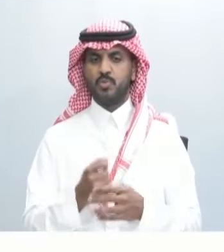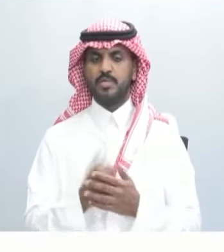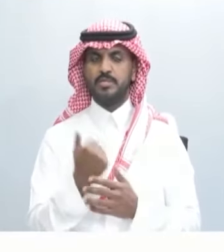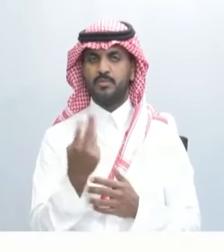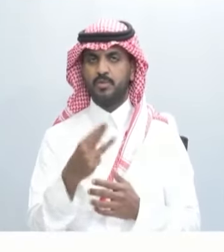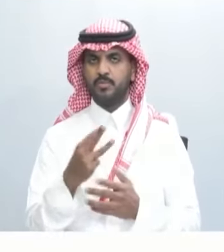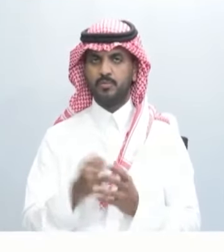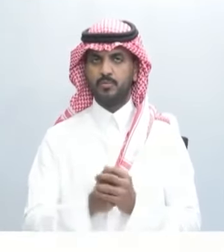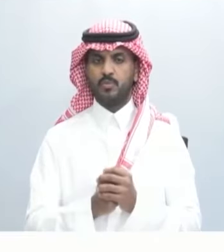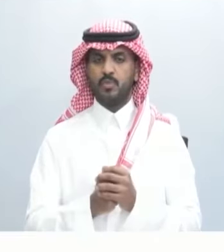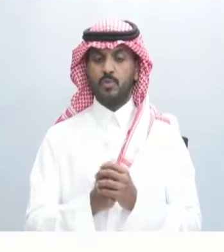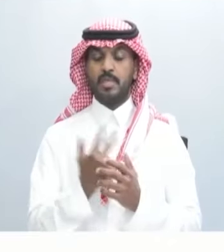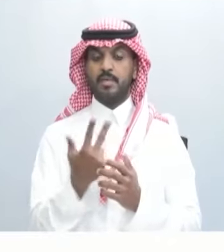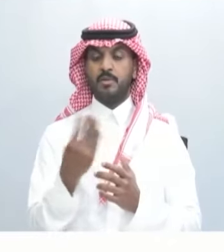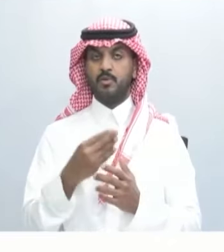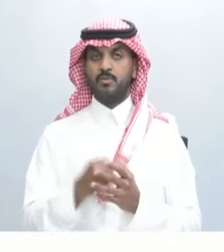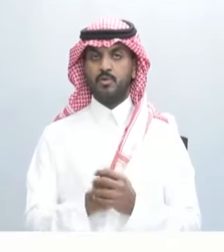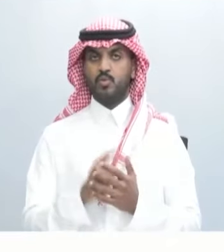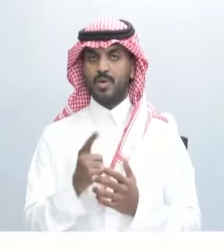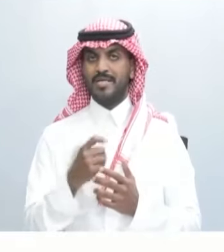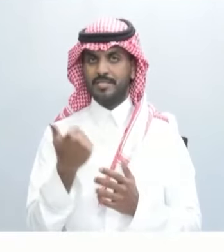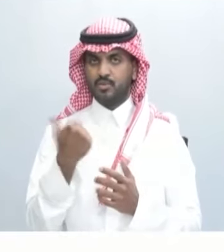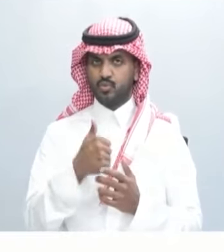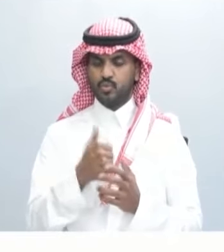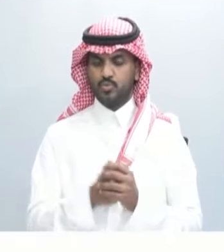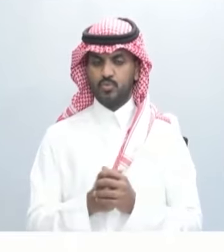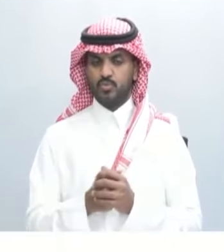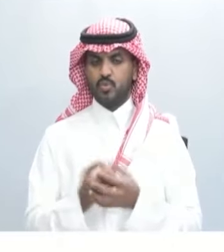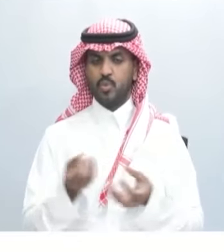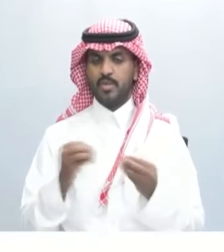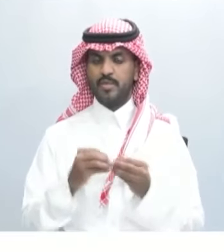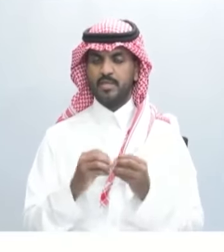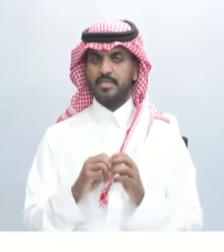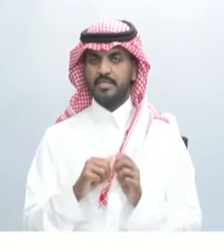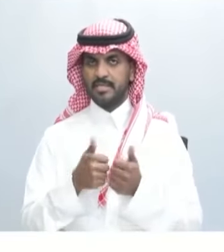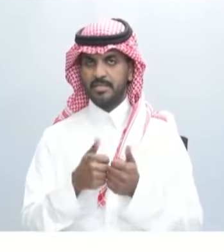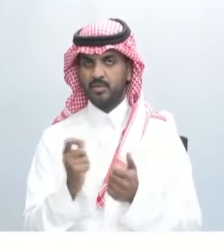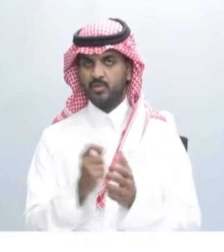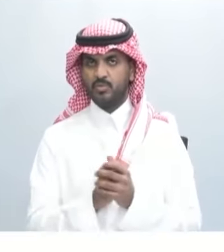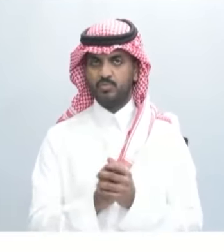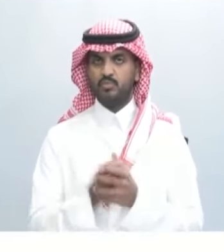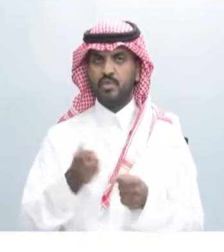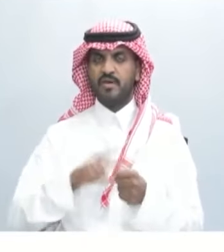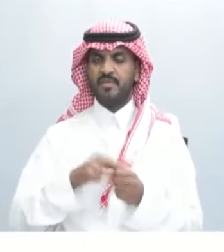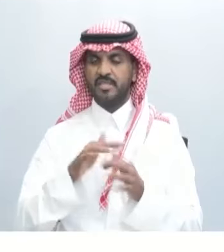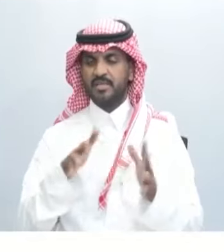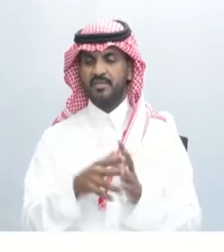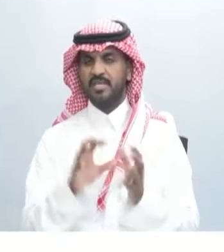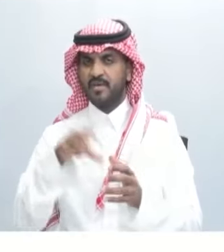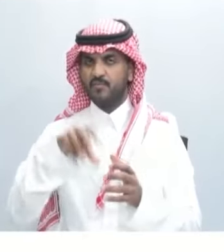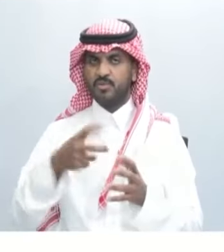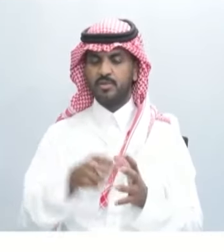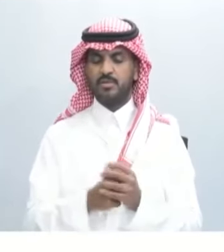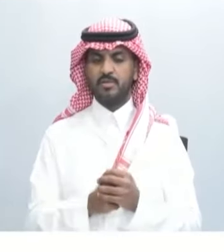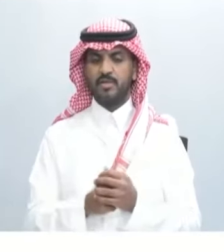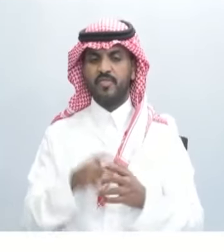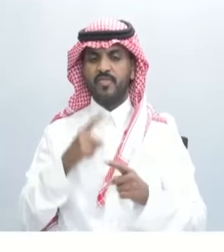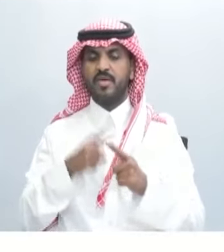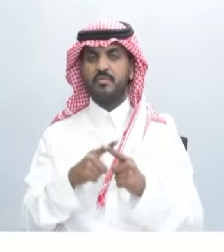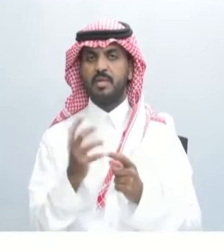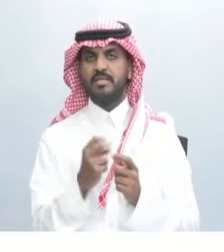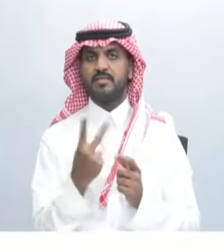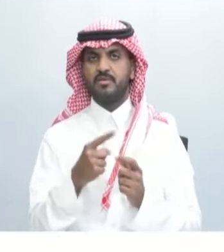36 48 60 وكذلك نستطيع ان نكتب مضاعفات اكثر كيف اوجدناها بضرب